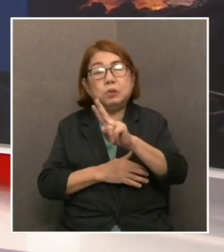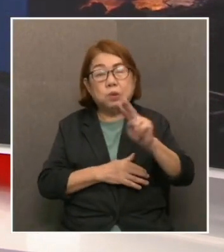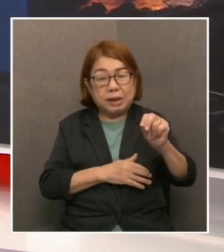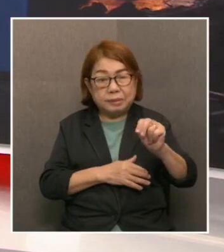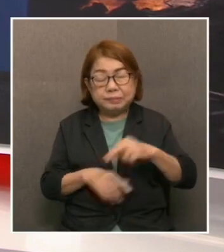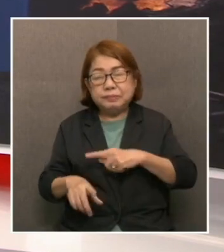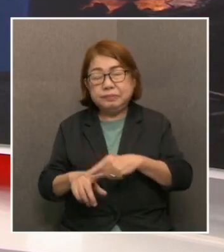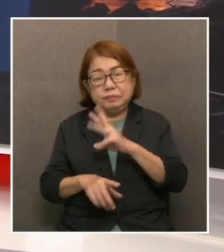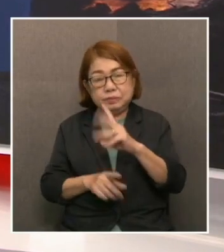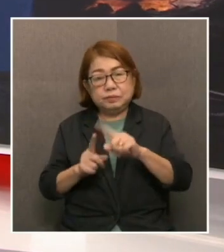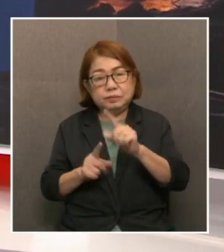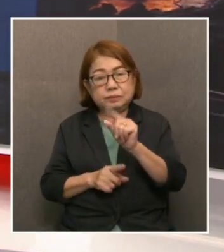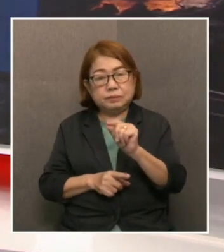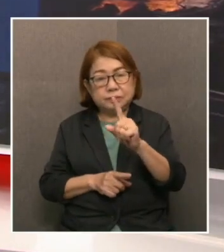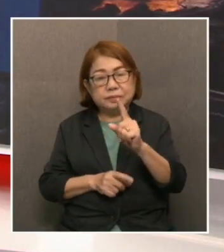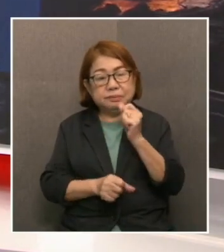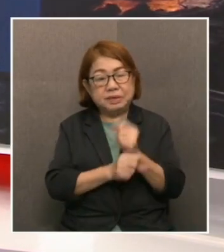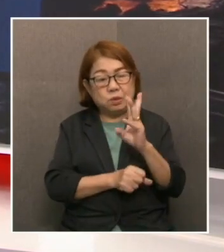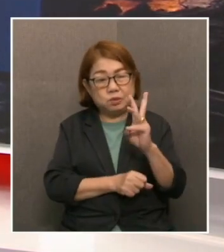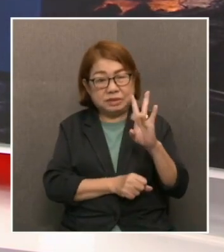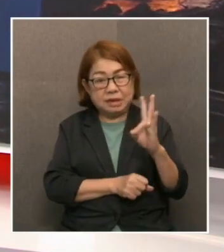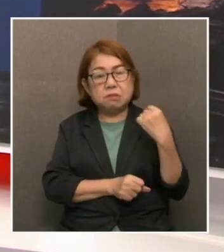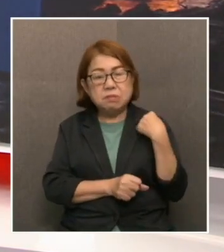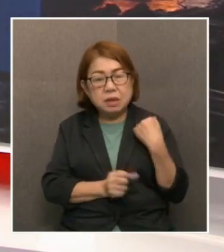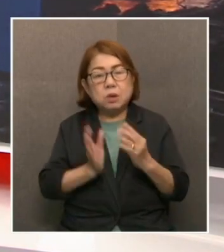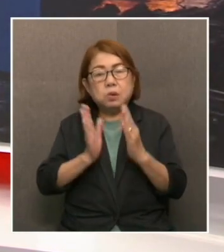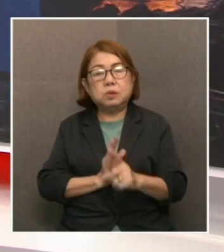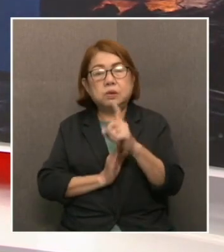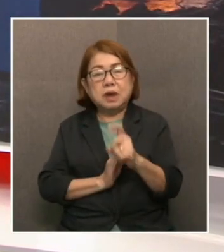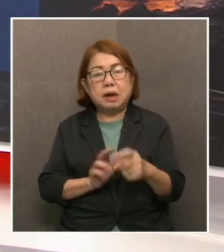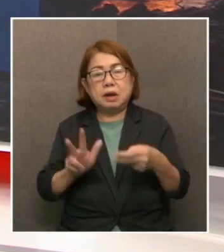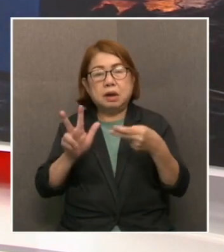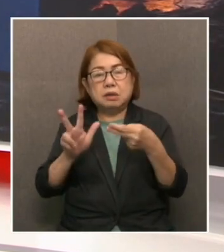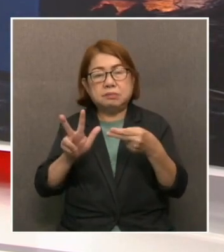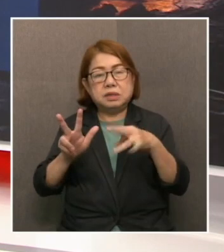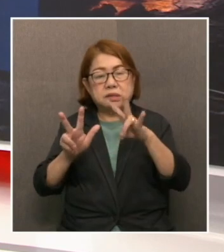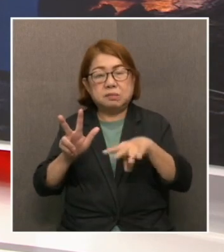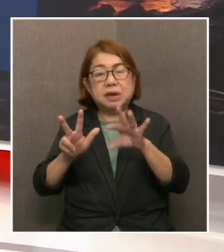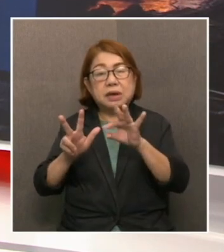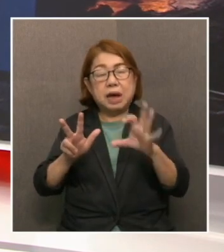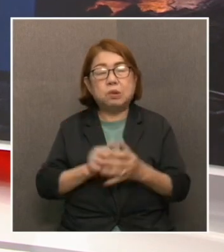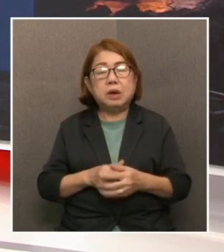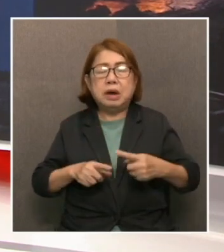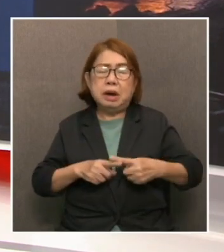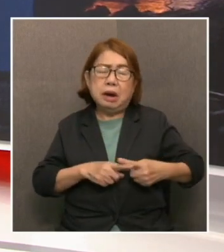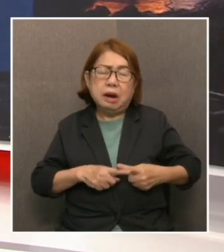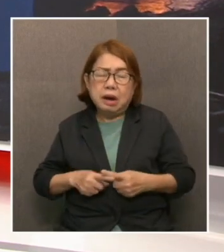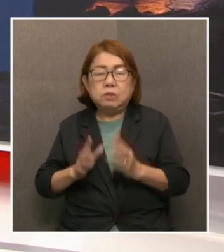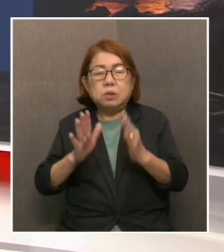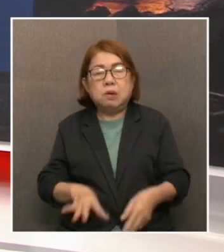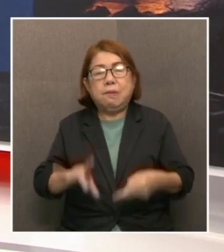มิถุนายน2567ตัวเลขผู้เสียชีวิตค่ะ 37,000คนบาดเจ็บอีกกว่า